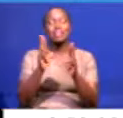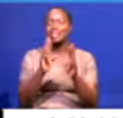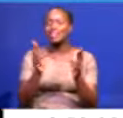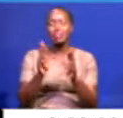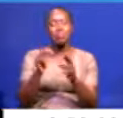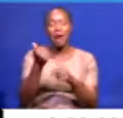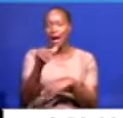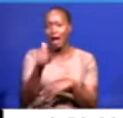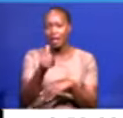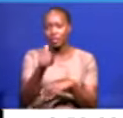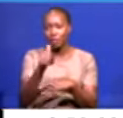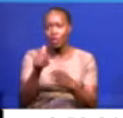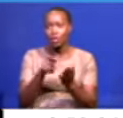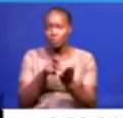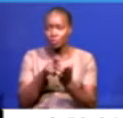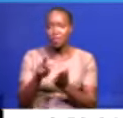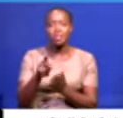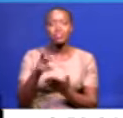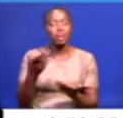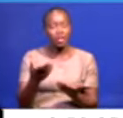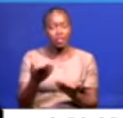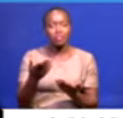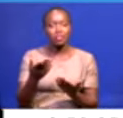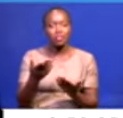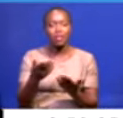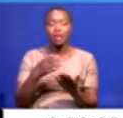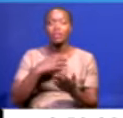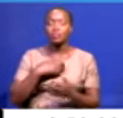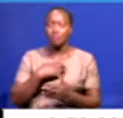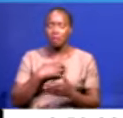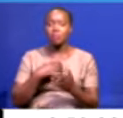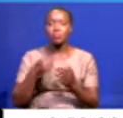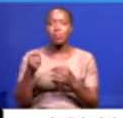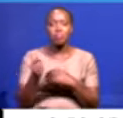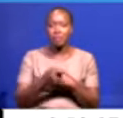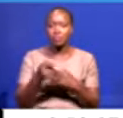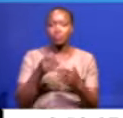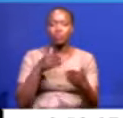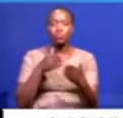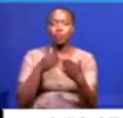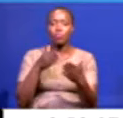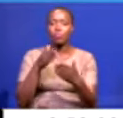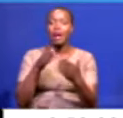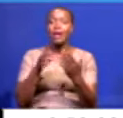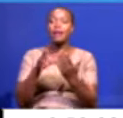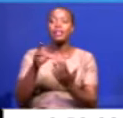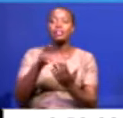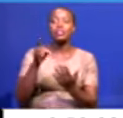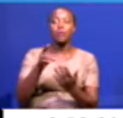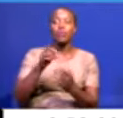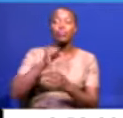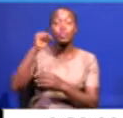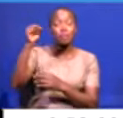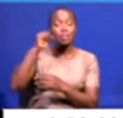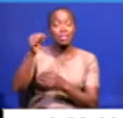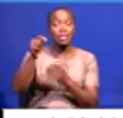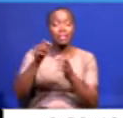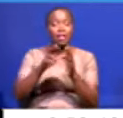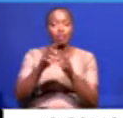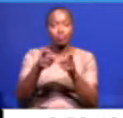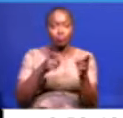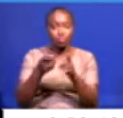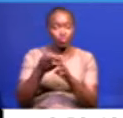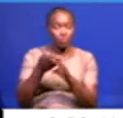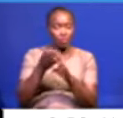hayuko tayari kusalimisha malipo yake ya kustaafu ili kuzuia kutwaliwa kwa uongozi wa chama hicho kilichokuwa kikitawala hapo